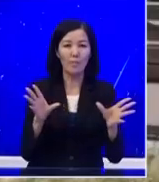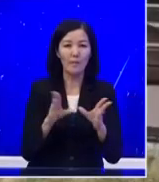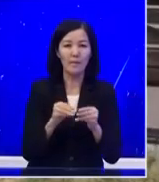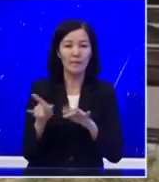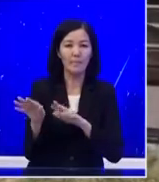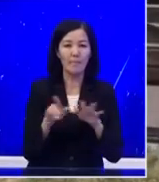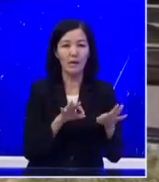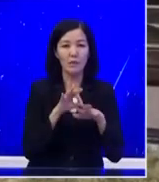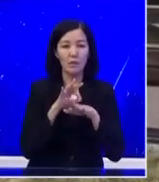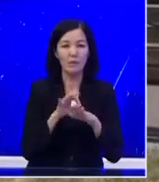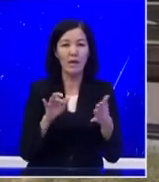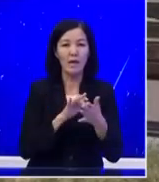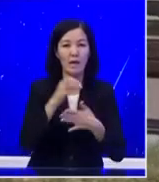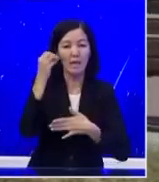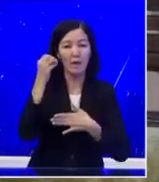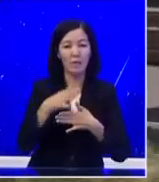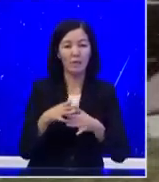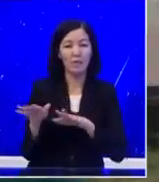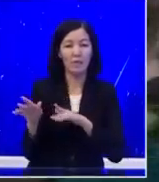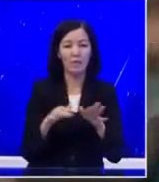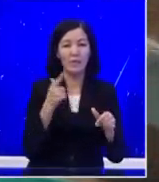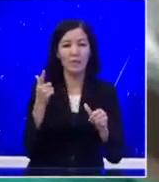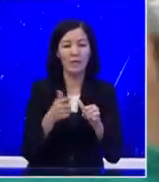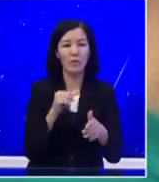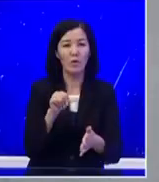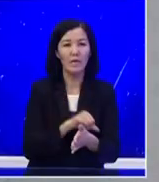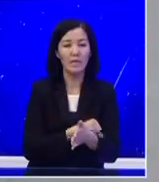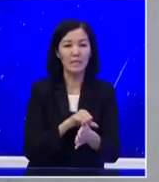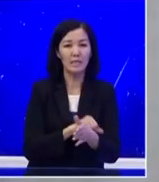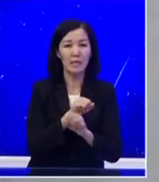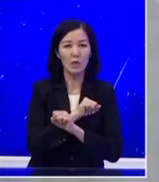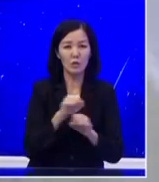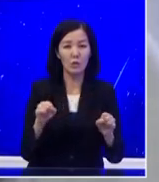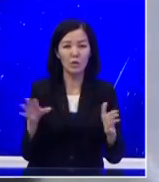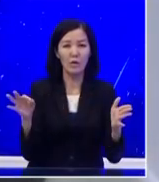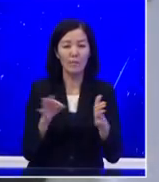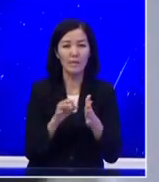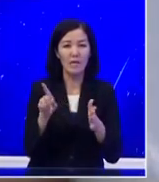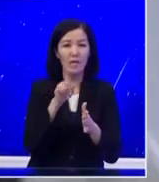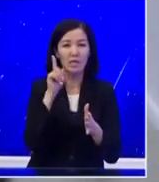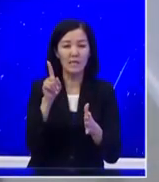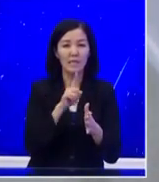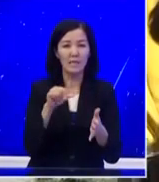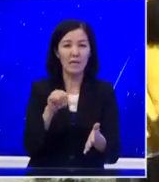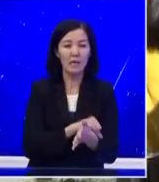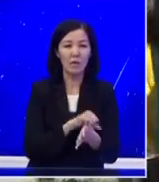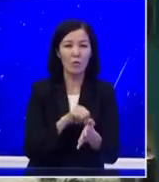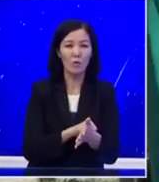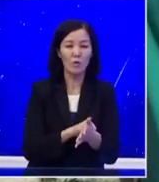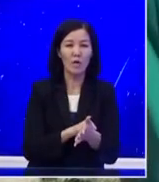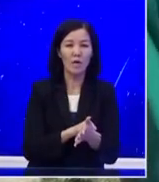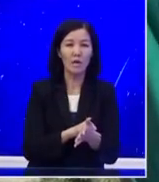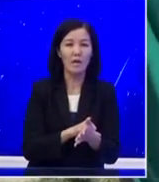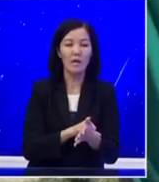акция ұйымдастырды. Қала орталығында өткен шараның атауы «Есірткіге жол жоқ». Мақсаты – жастар арасындағы нашақорлыққа